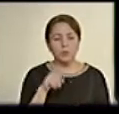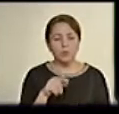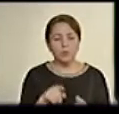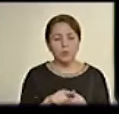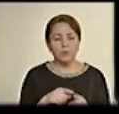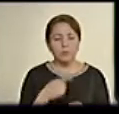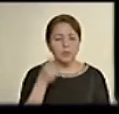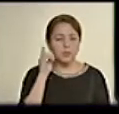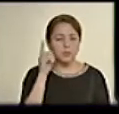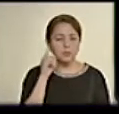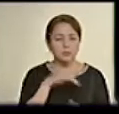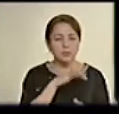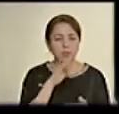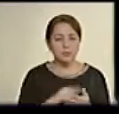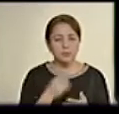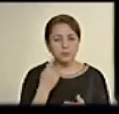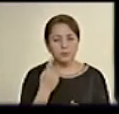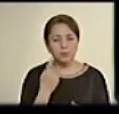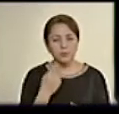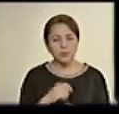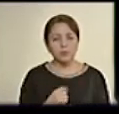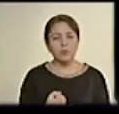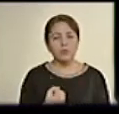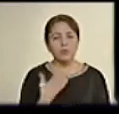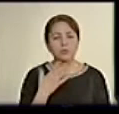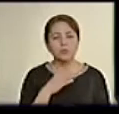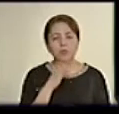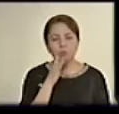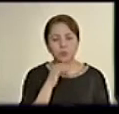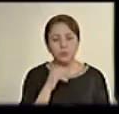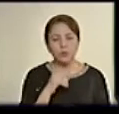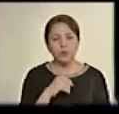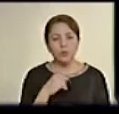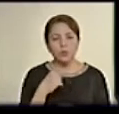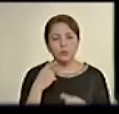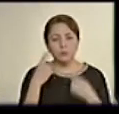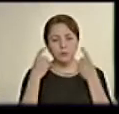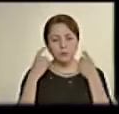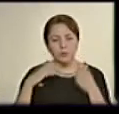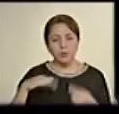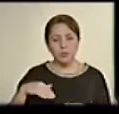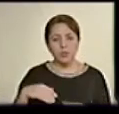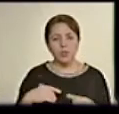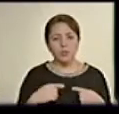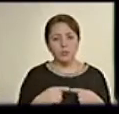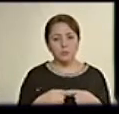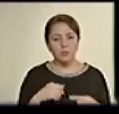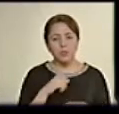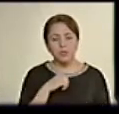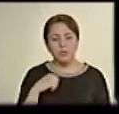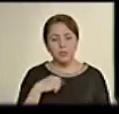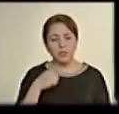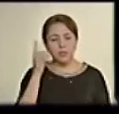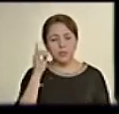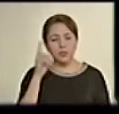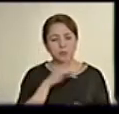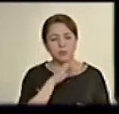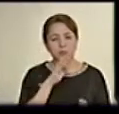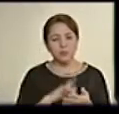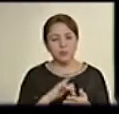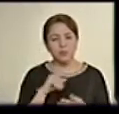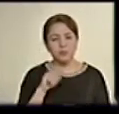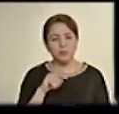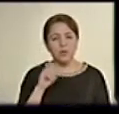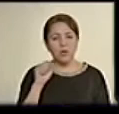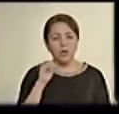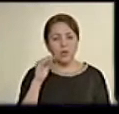biri. Xo'sh, u necha yoshga kirgan ekan Buxorodan so'ng albatta eng qadimiy shahrimiz bu Afrosiyob